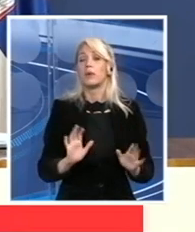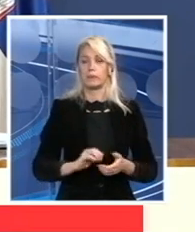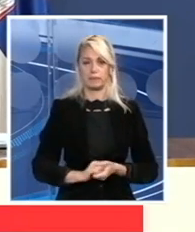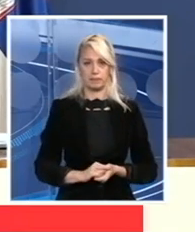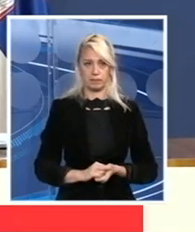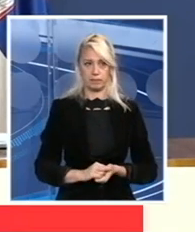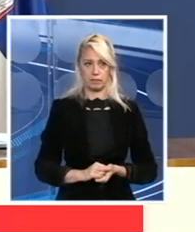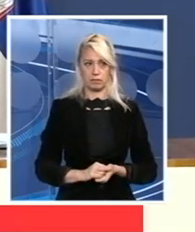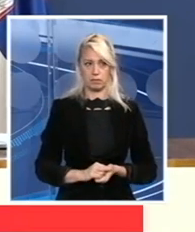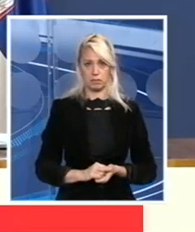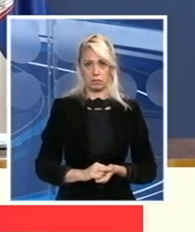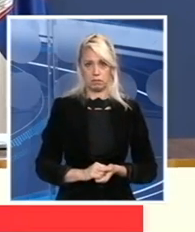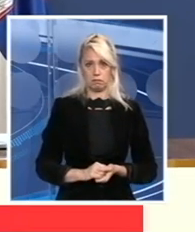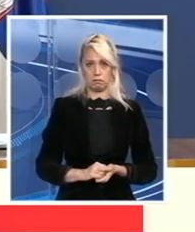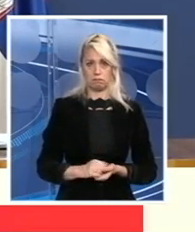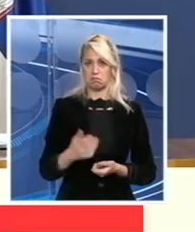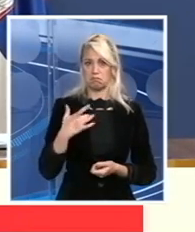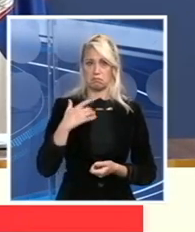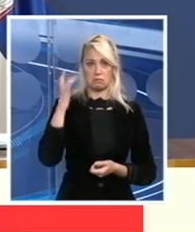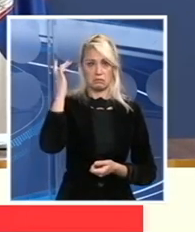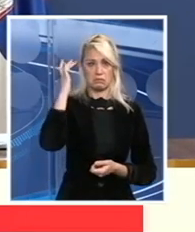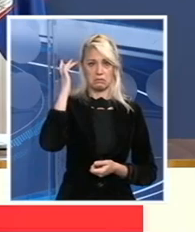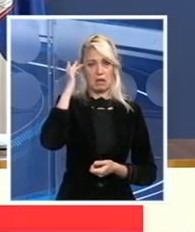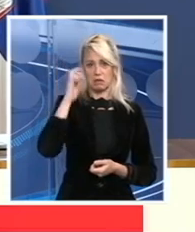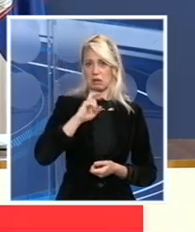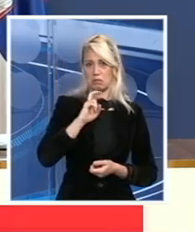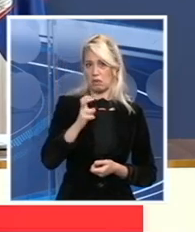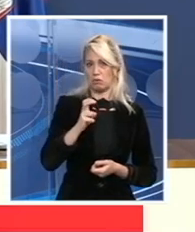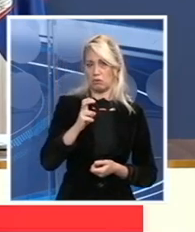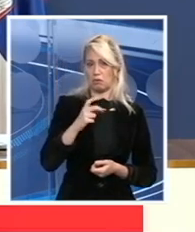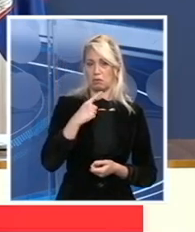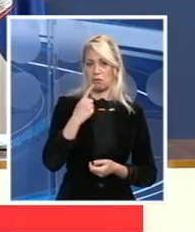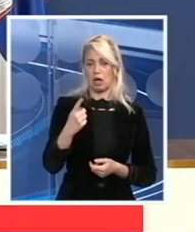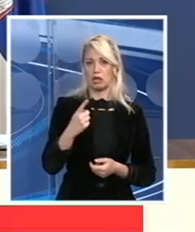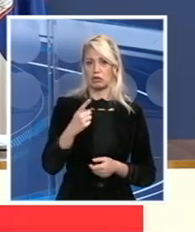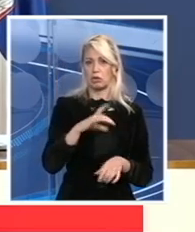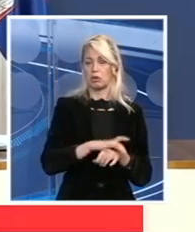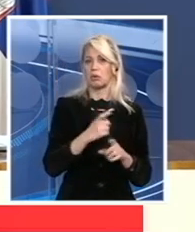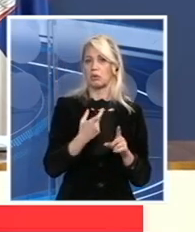Pa ja ne znam odgovore na vaše pitanja, vezano za zaposlenost